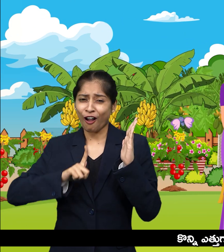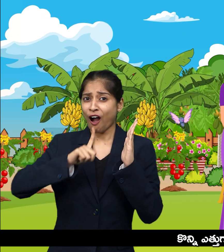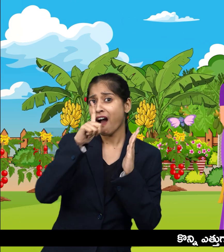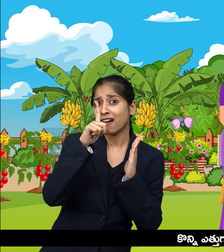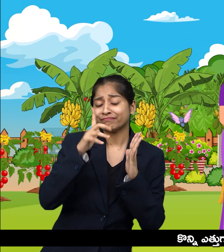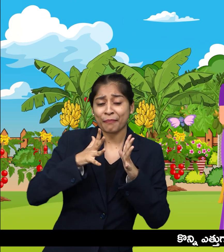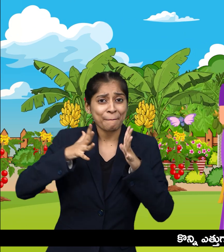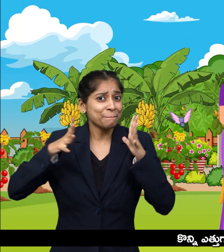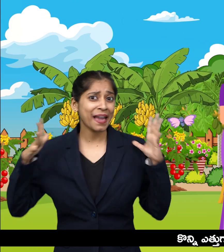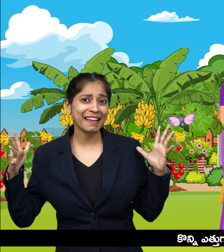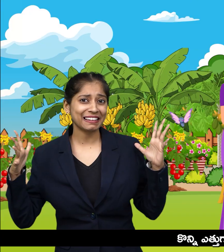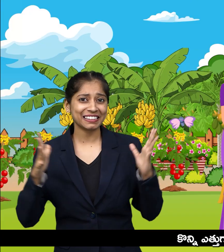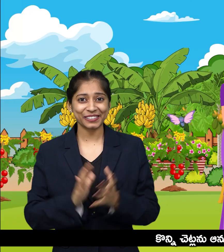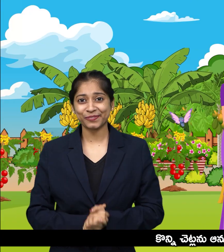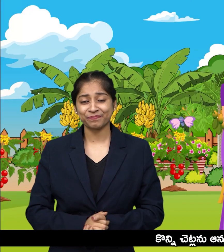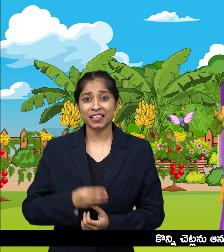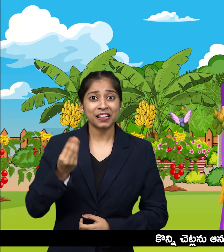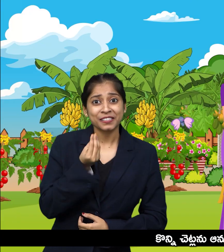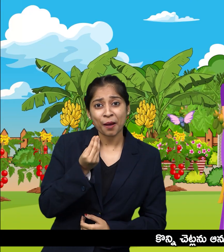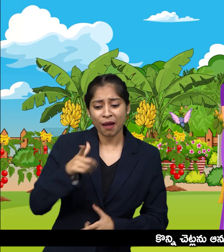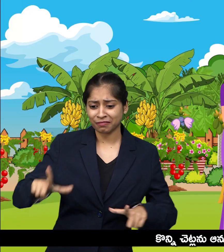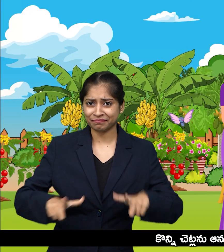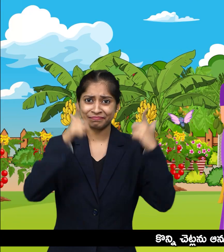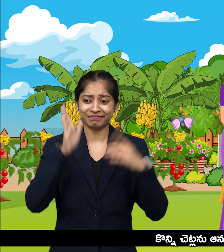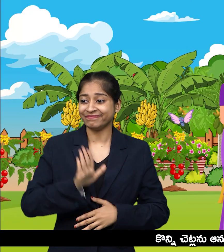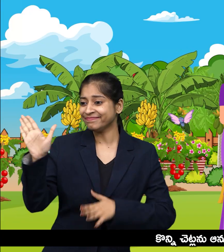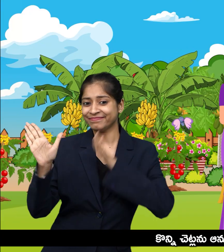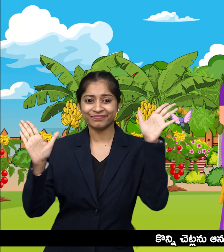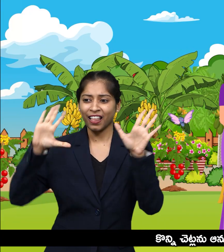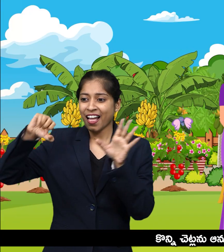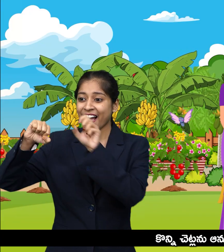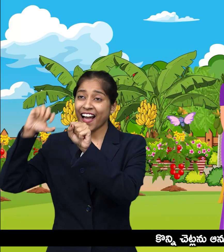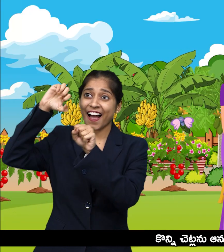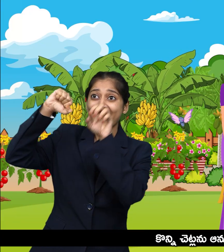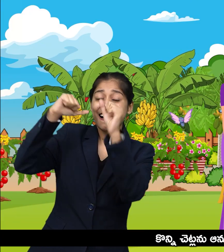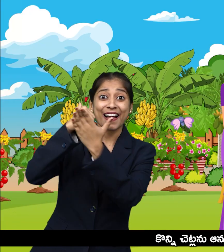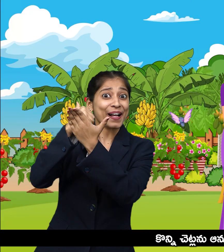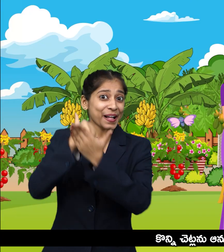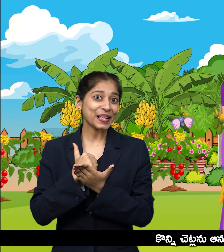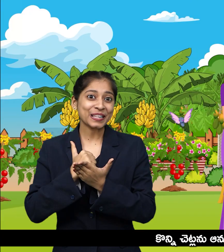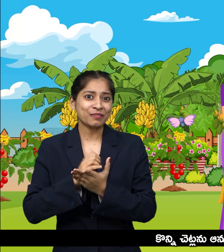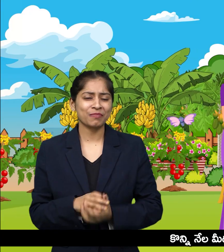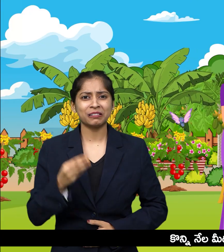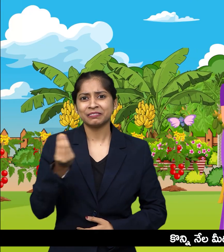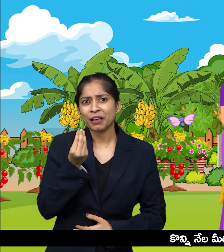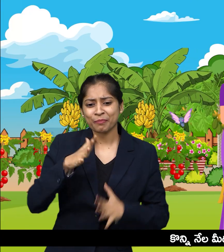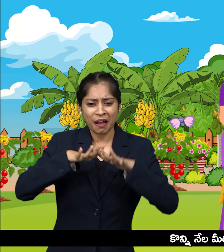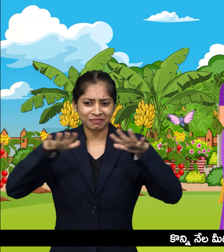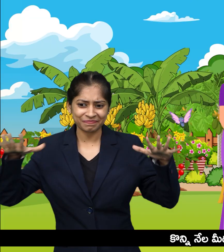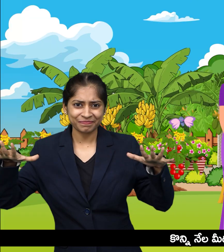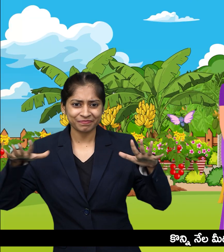ఎత్తుగా పెద్దగా పెరుగుతాయి, కొన్ని చెట్లను ఆనుకుని తీగలాగా ఎదుగుతాయి,